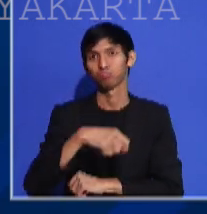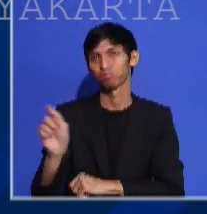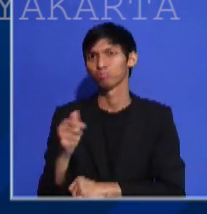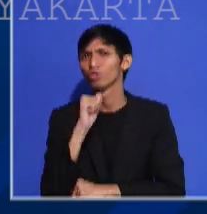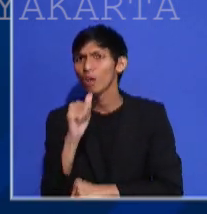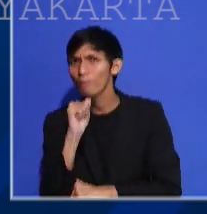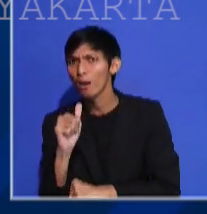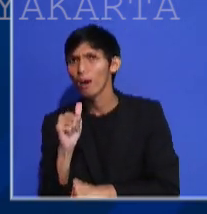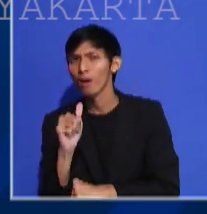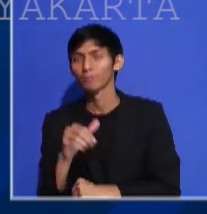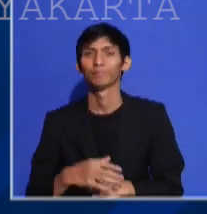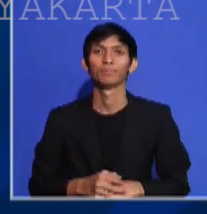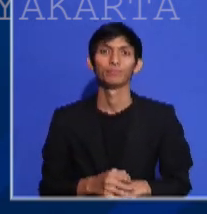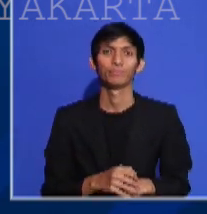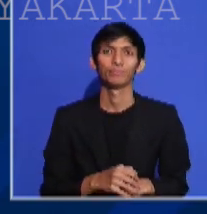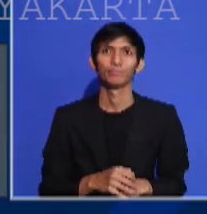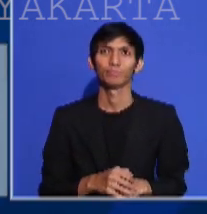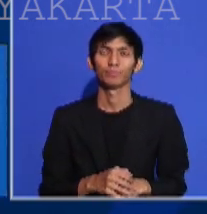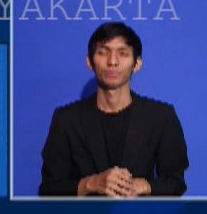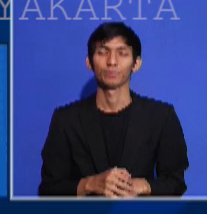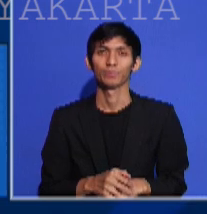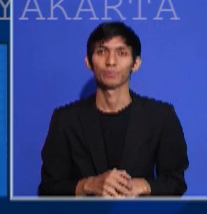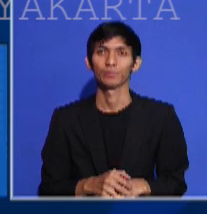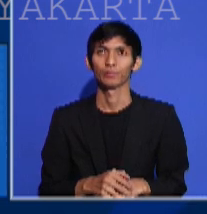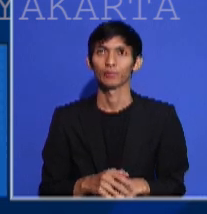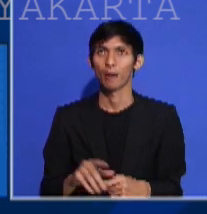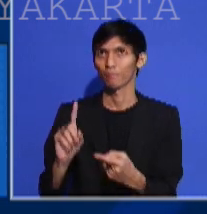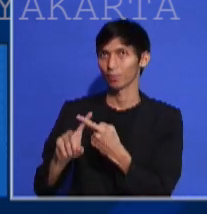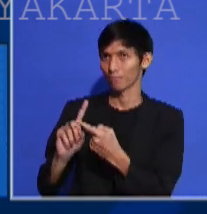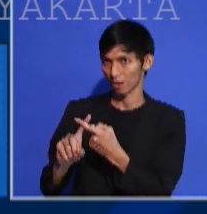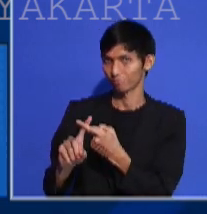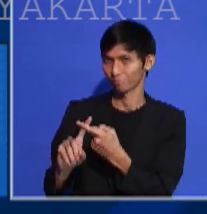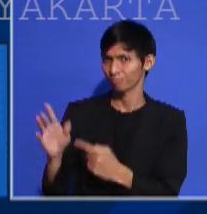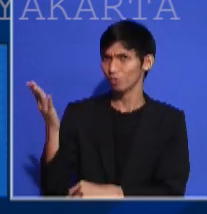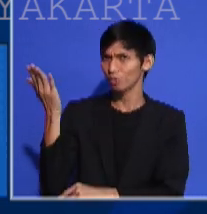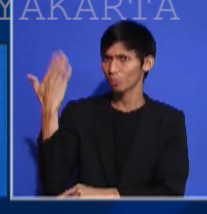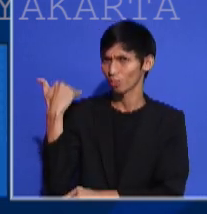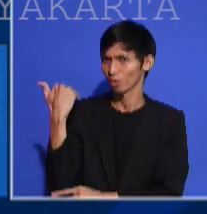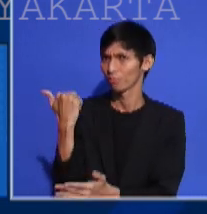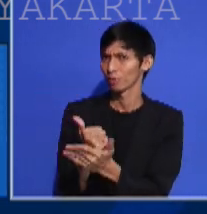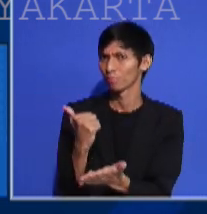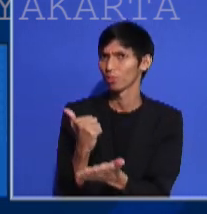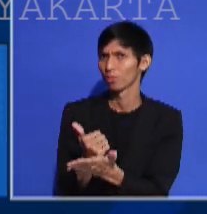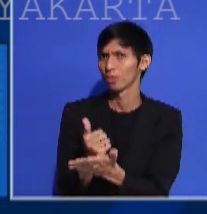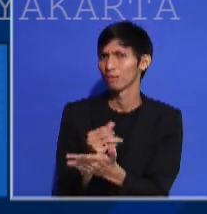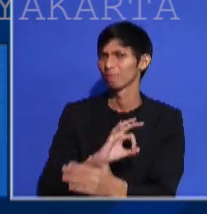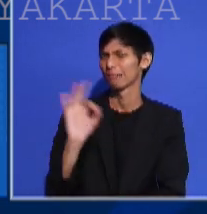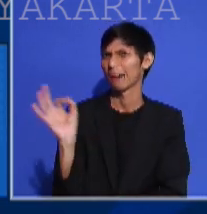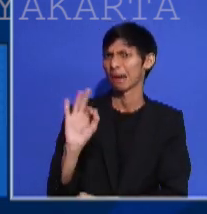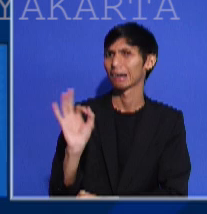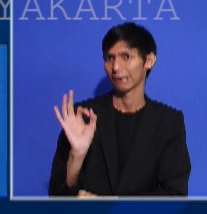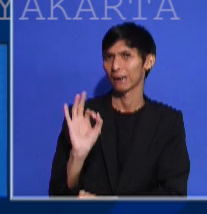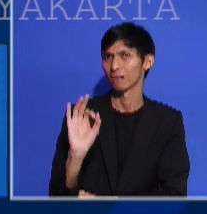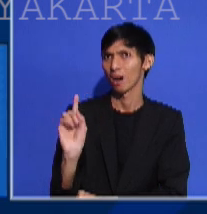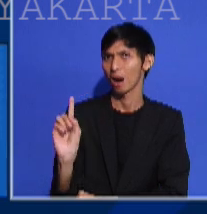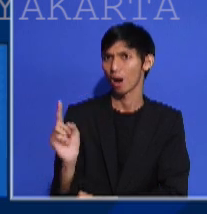sebetulnya siapa untuk yang mengenalkan sebenarnya eh tidak ada sih ini awal